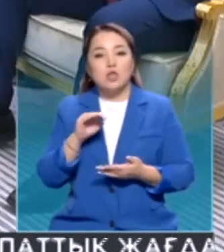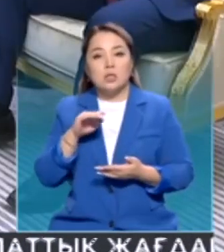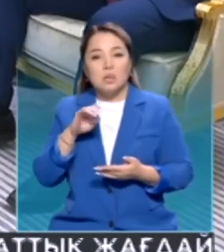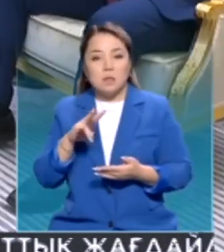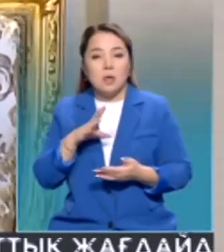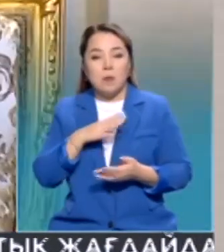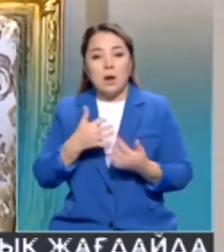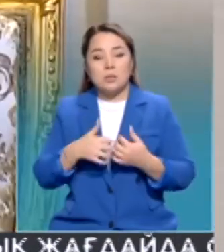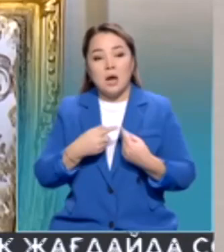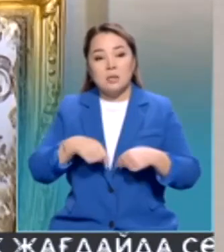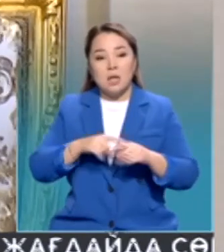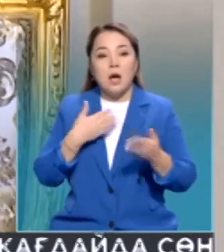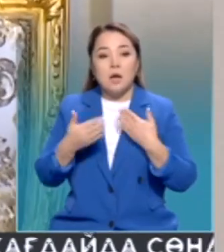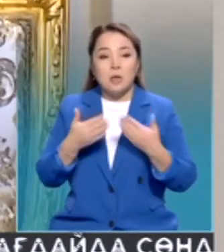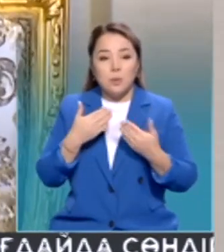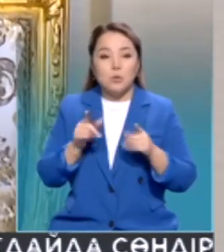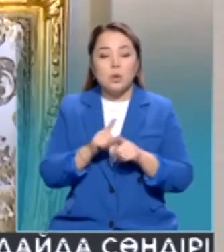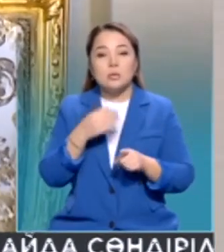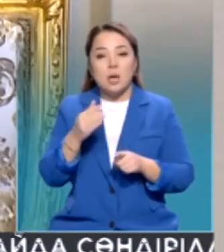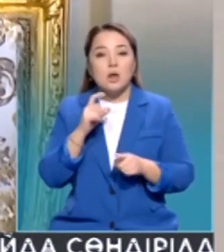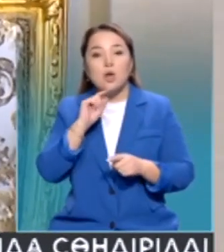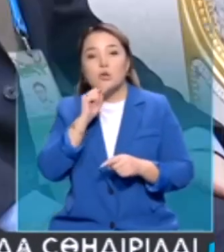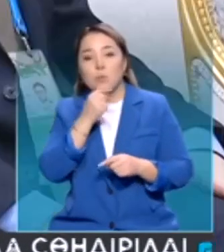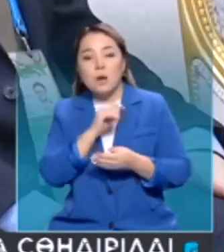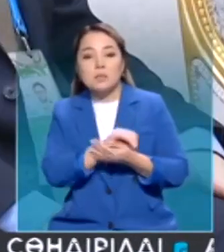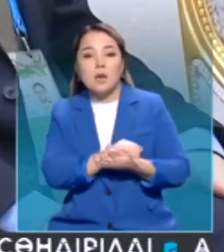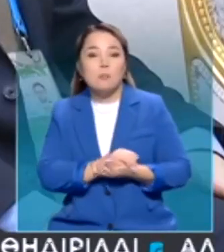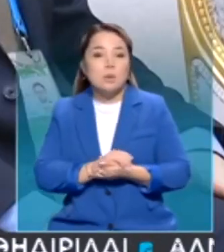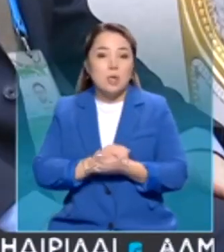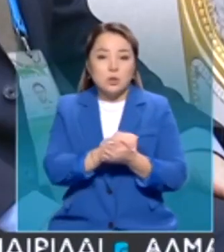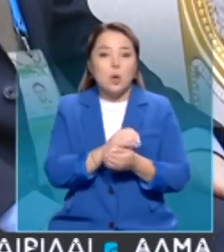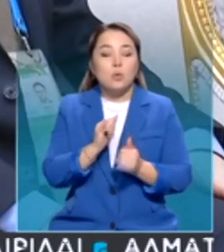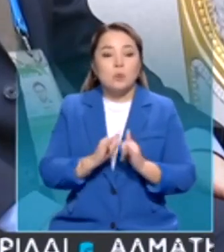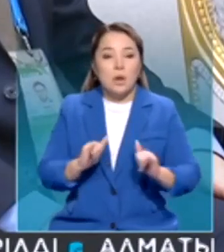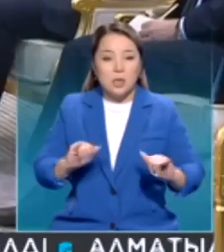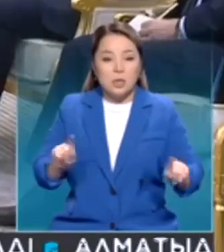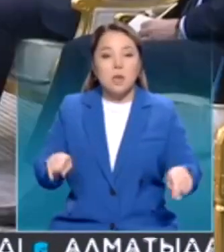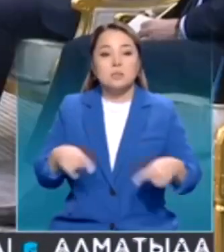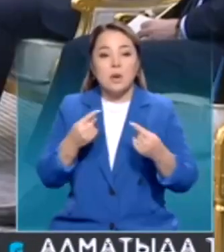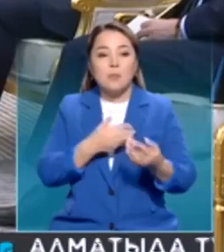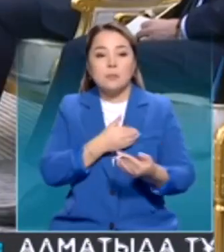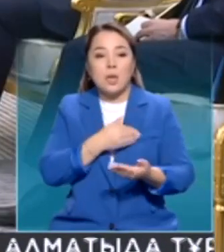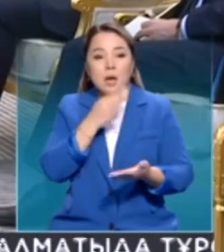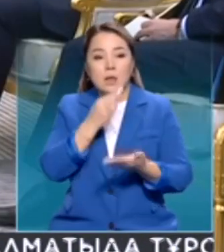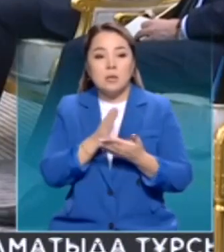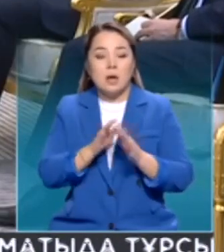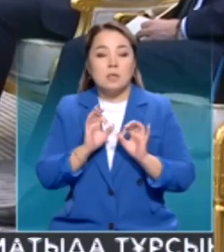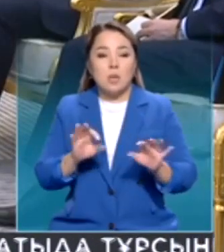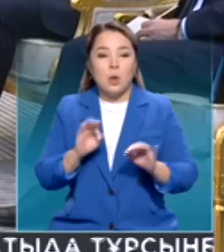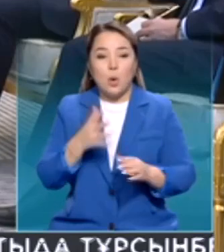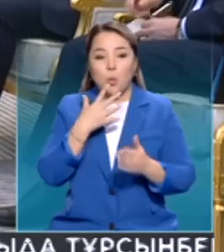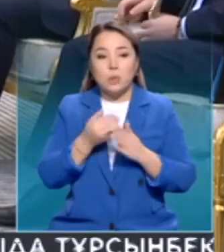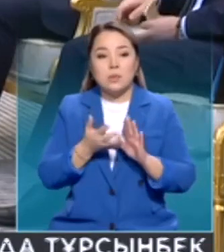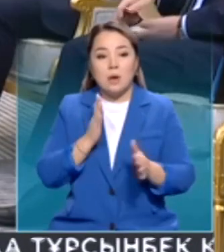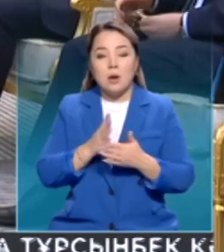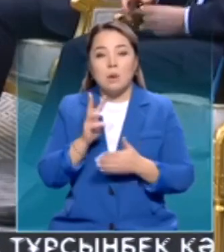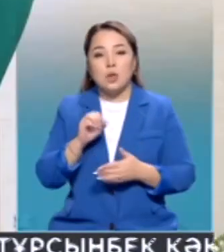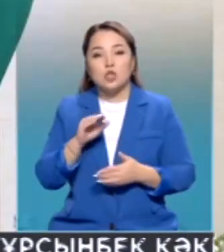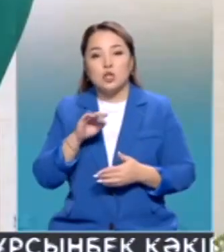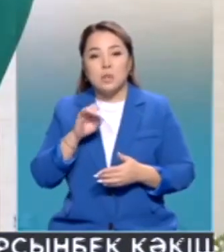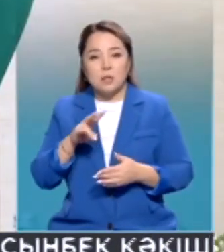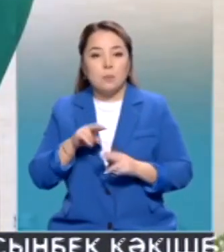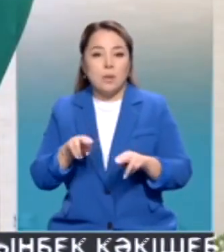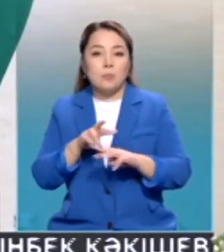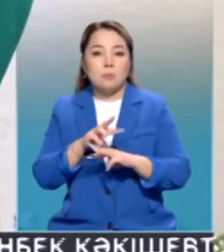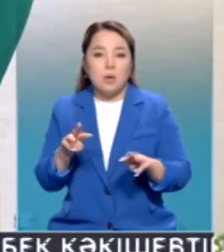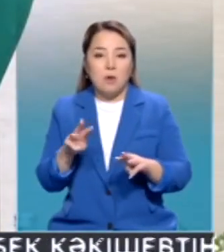арасындағы қарым-қатынасты, оның ішінде экономикалық ынтымақтастықты одан әрі нығайтуға ниетті екенін білдірді. Өз кезегінде Мажарстан